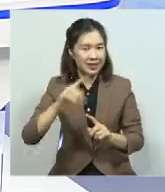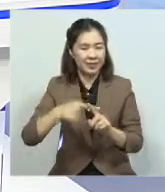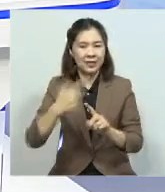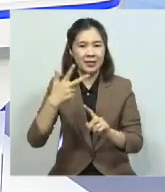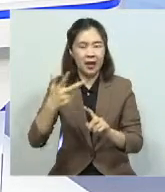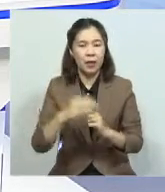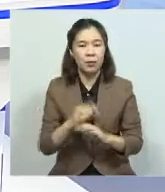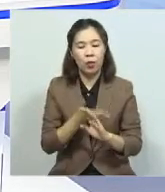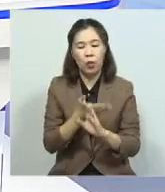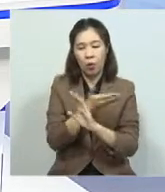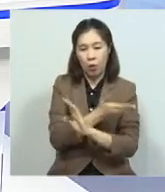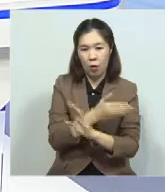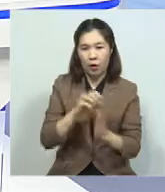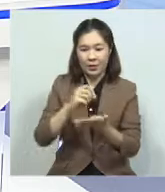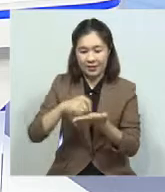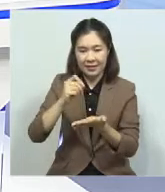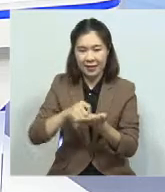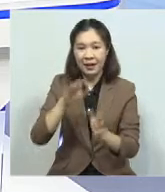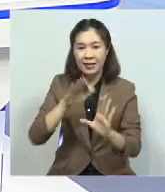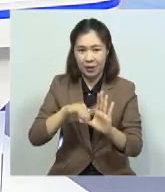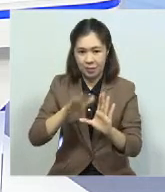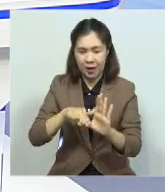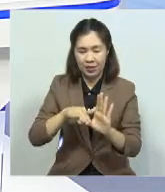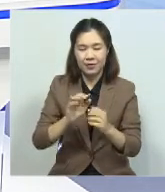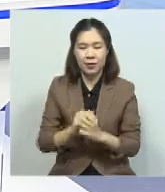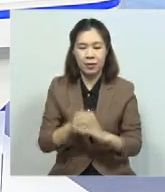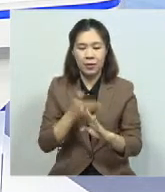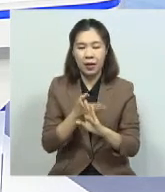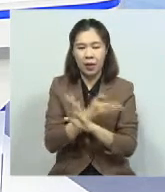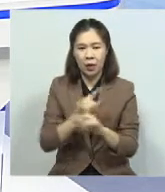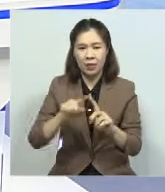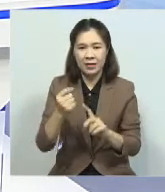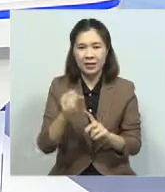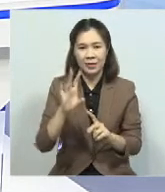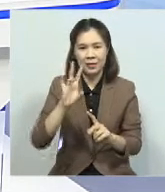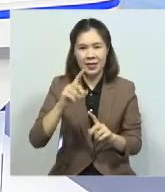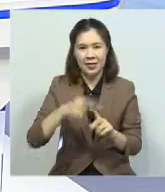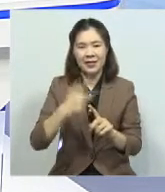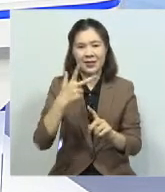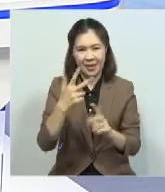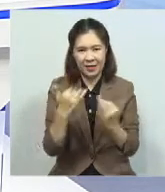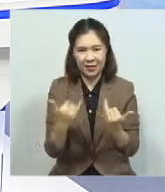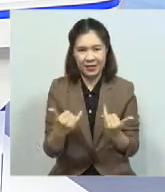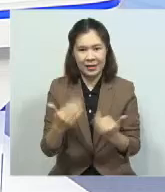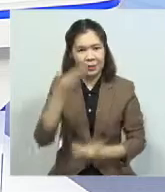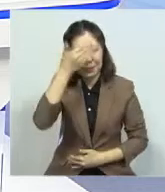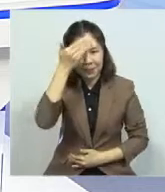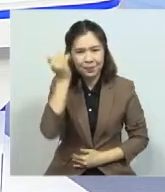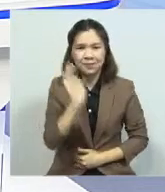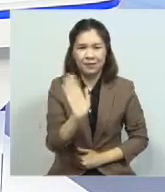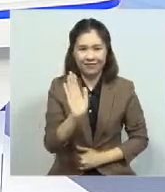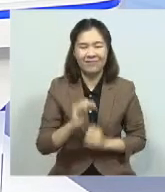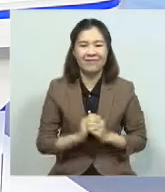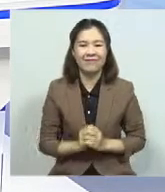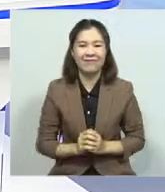ที่ไปลงทะเบียนขอใช้สิทธิ์เลือกตั้งล่วงหน้านอกเขตเอาไว้ก็ไปเลือกตั้งกันได้วันที่17มีนาคมนี้อย่าลืมไปใช้สิทธิ์นะ